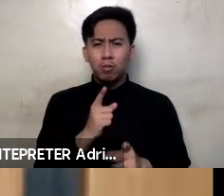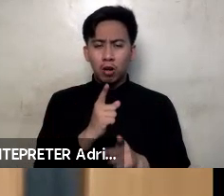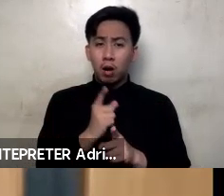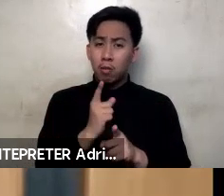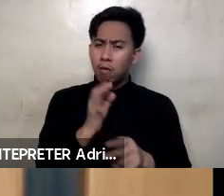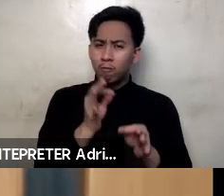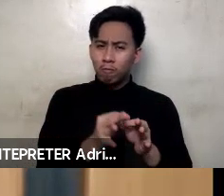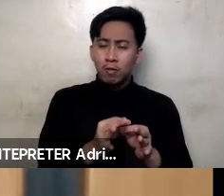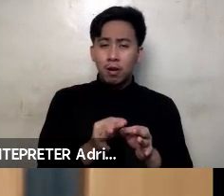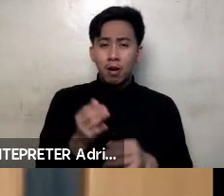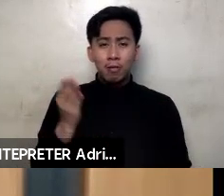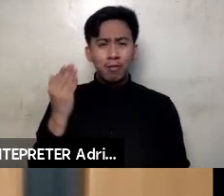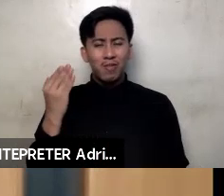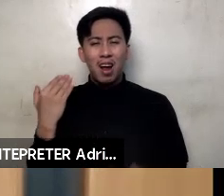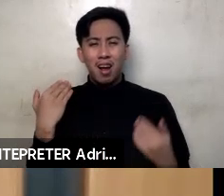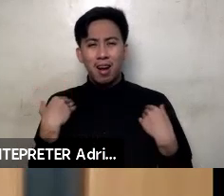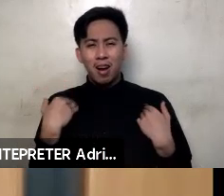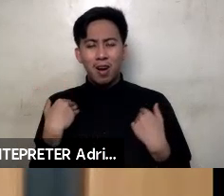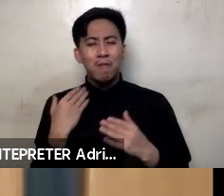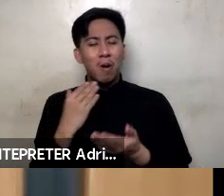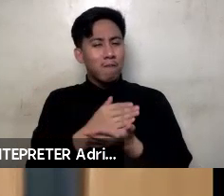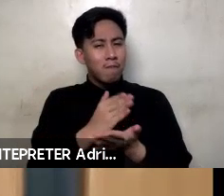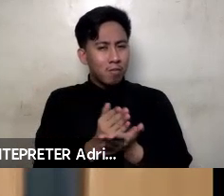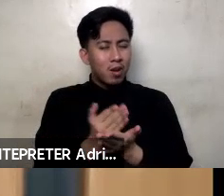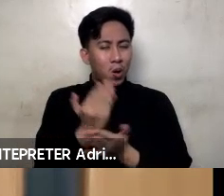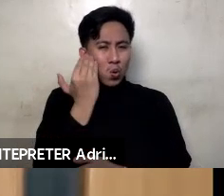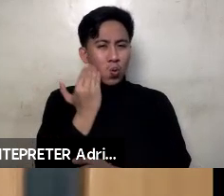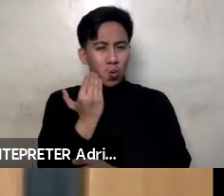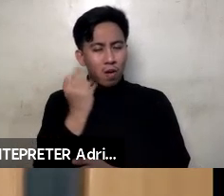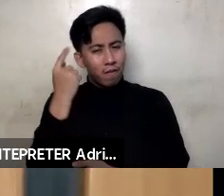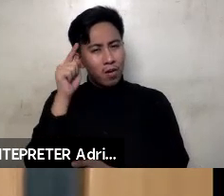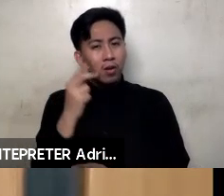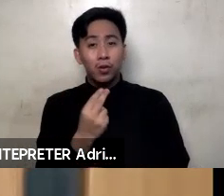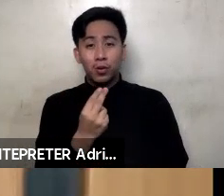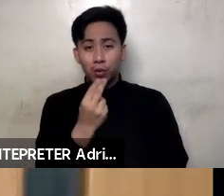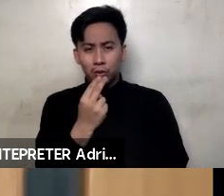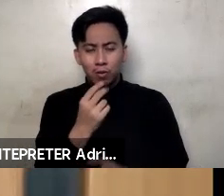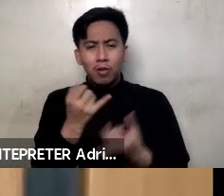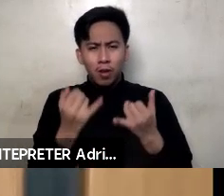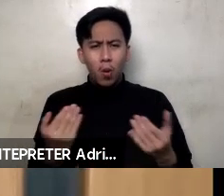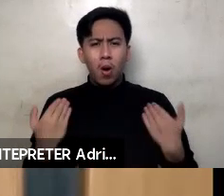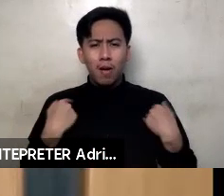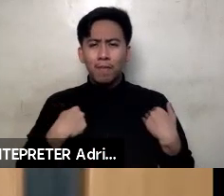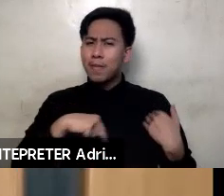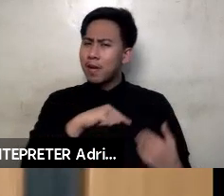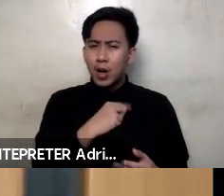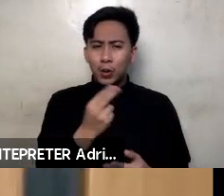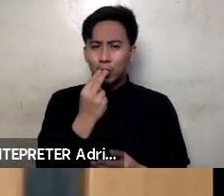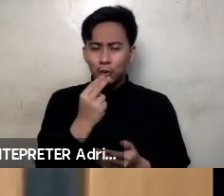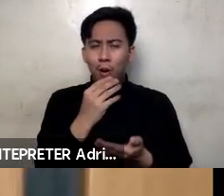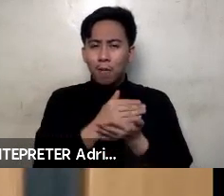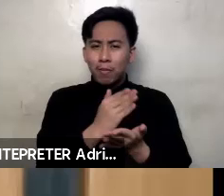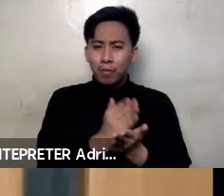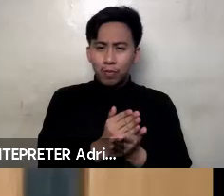there was scarcity in our budget for nutrition. But now, we have nutrition budget. Itinaas din namin